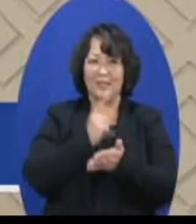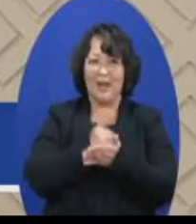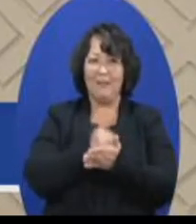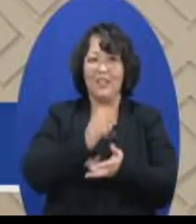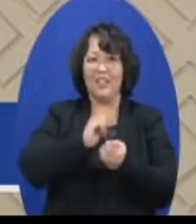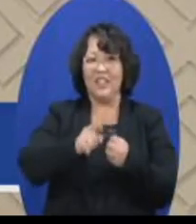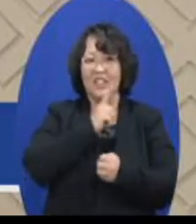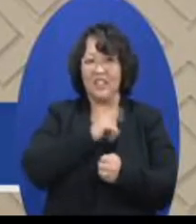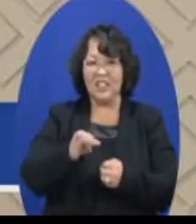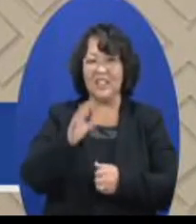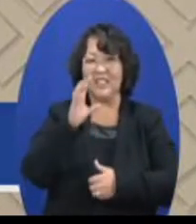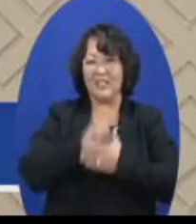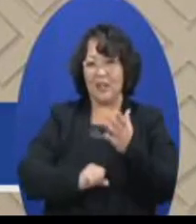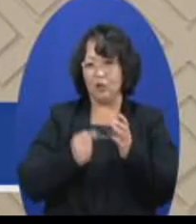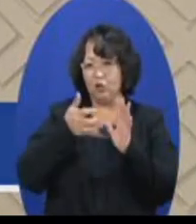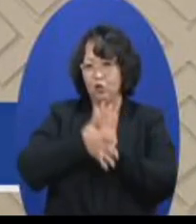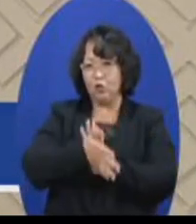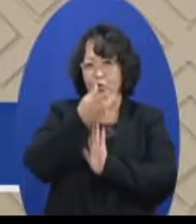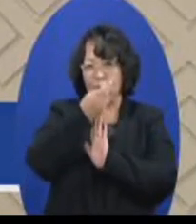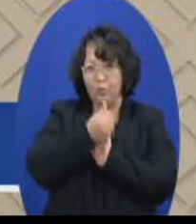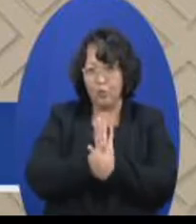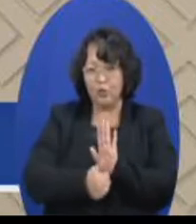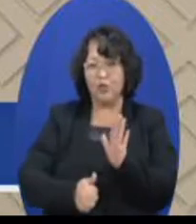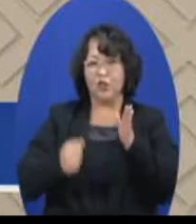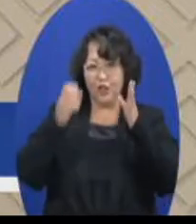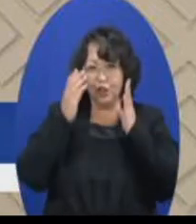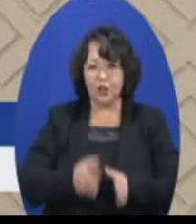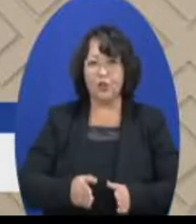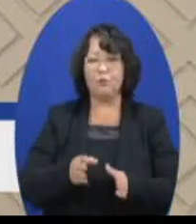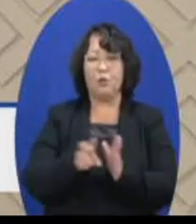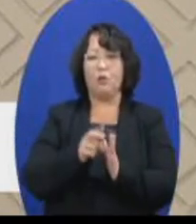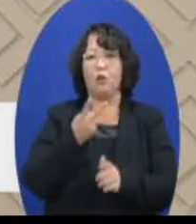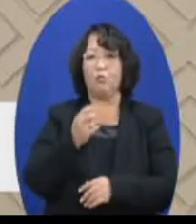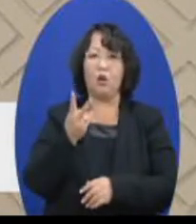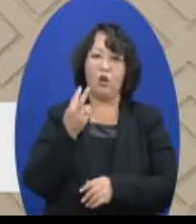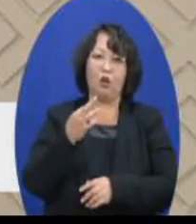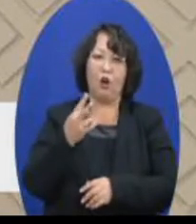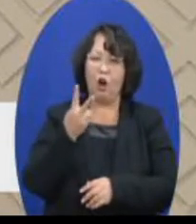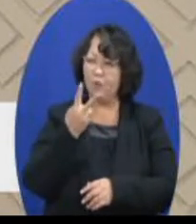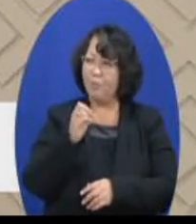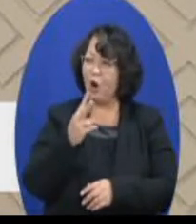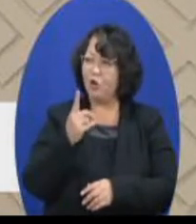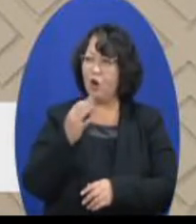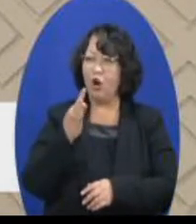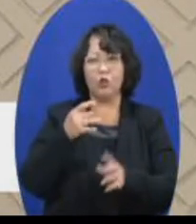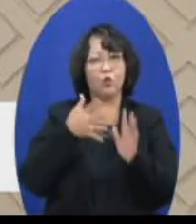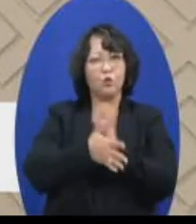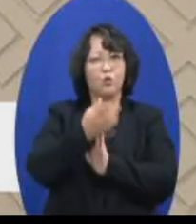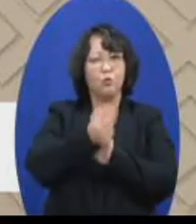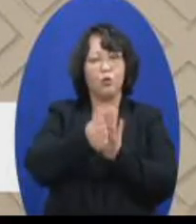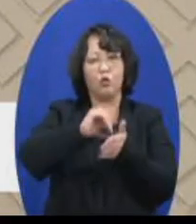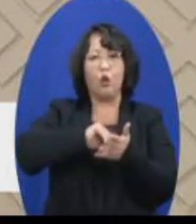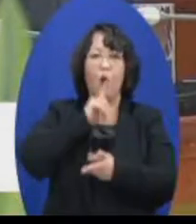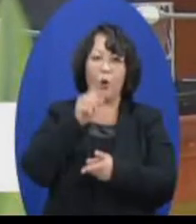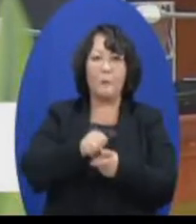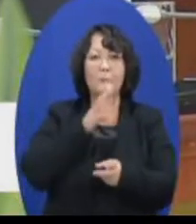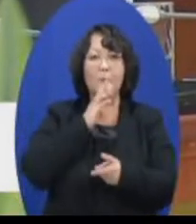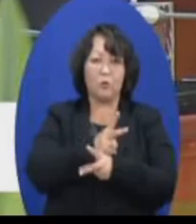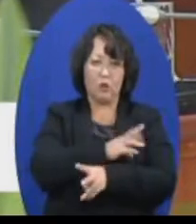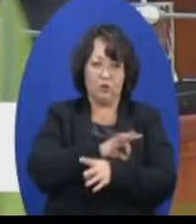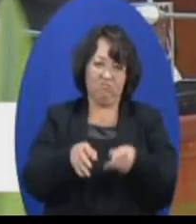хэрэгжүүлэх асуудлын санхүүжилттэй шийдэх нөхцөлийг бас 21 оны төсөвтө ууж хийхээр энэ хуулийн төслүүдийг бол өргөн барьж